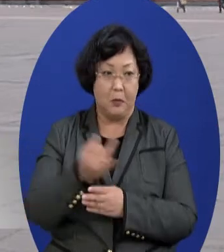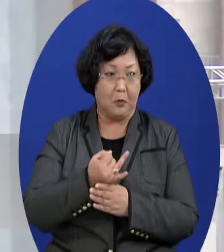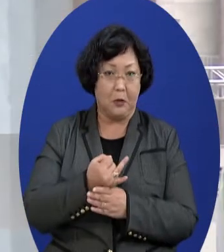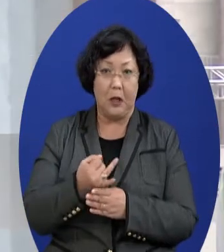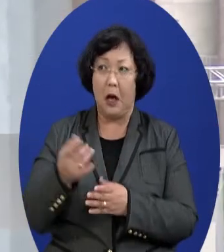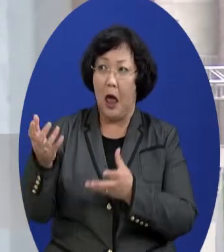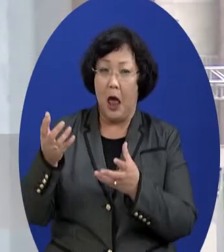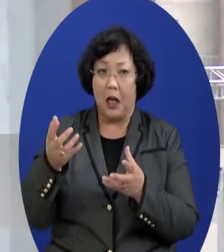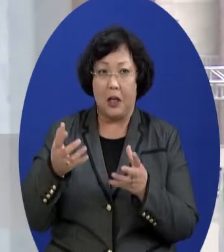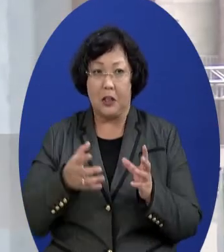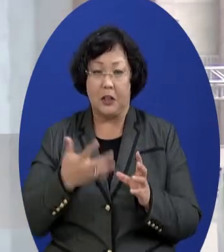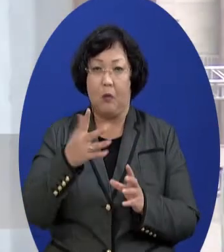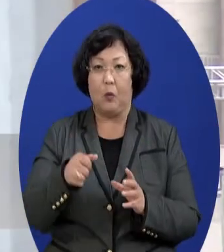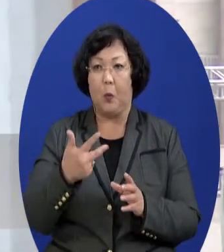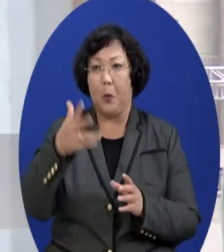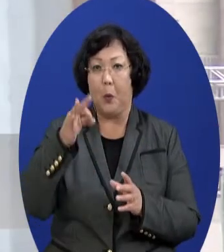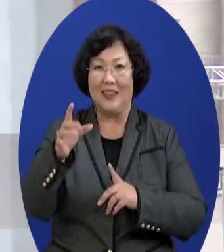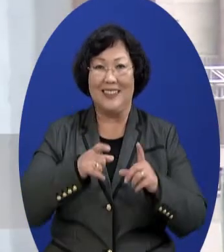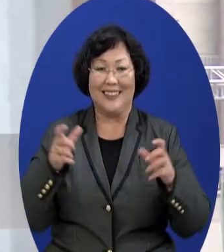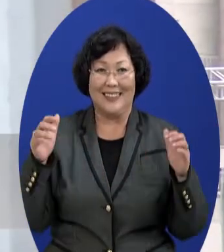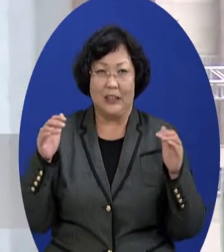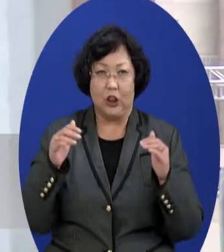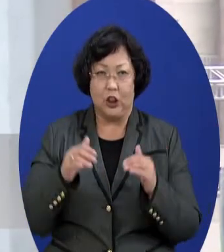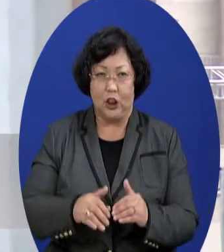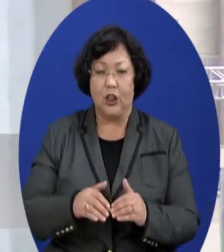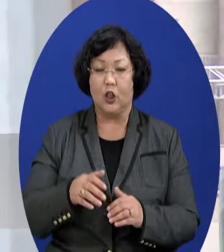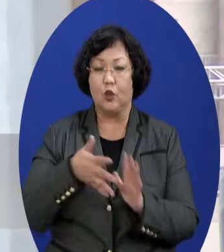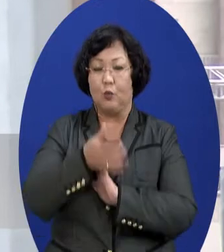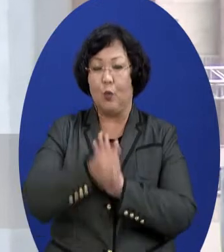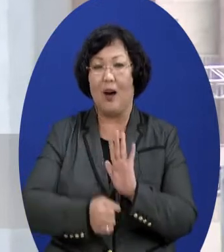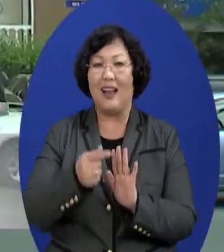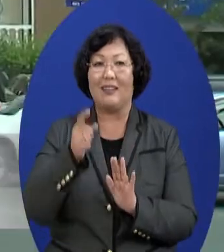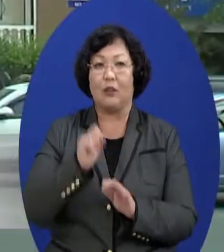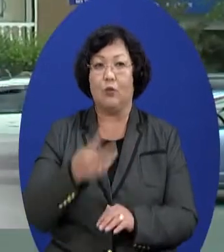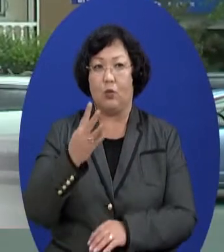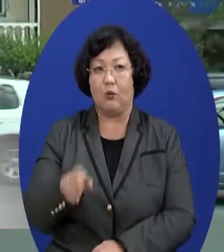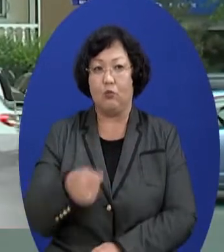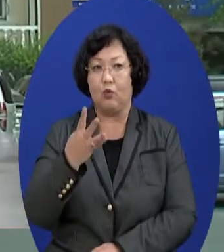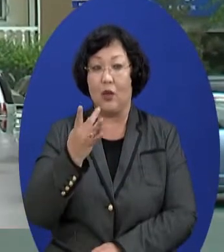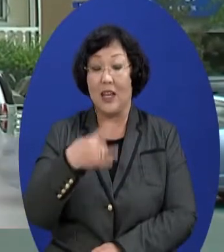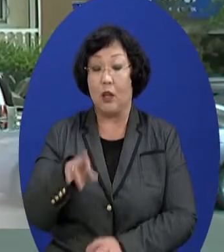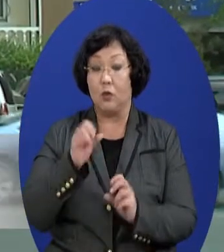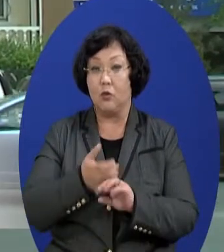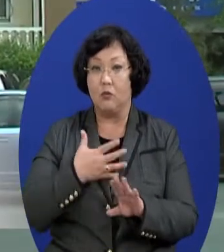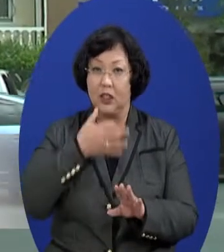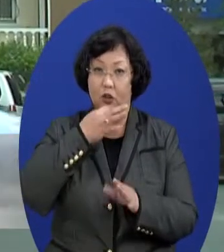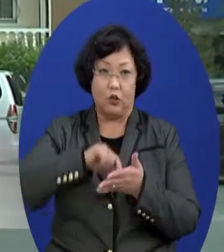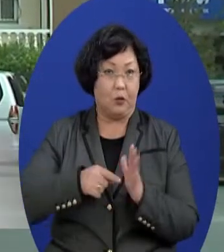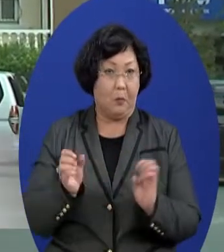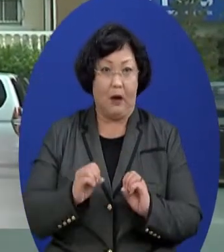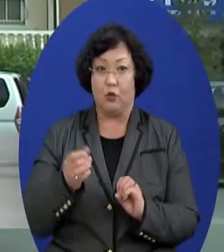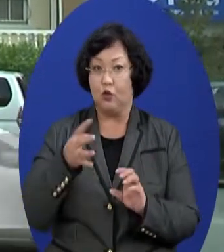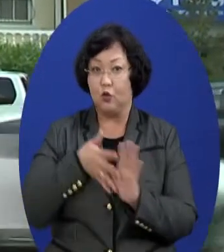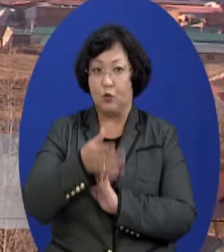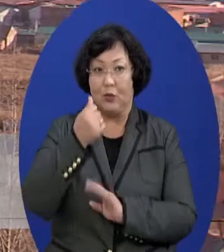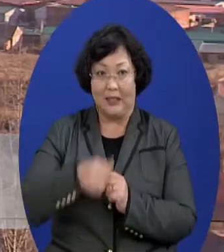засаг 5.3% рагшиж, төсвийн алдагдал 4.4 их найд төгрөх төрсөн. Урьдчилан тооцоолоогүй ийм нөхцөлд төсвийн зарлагыг